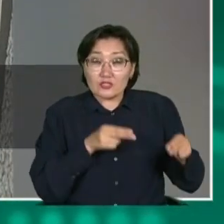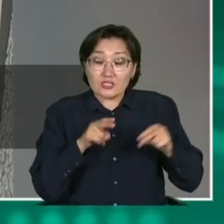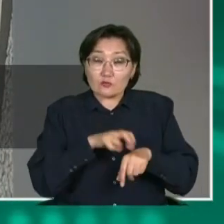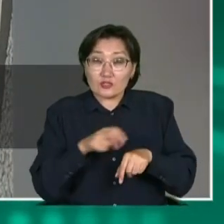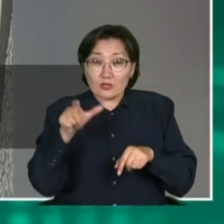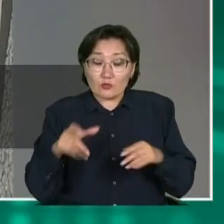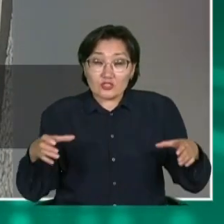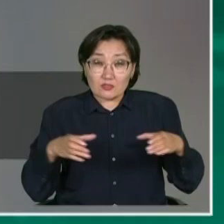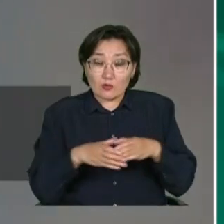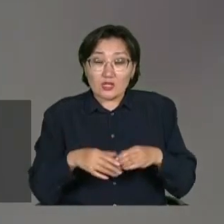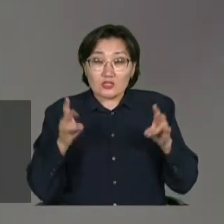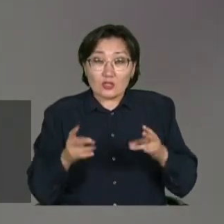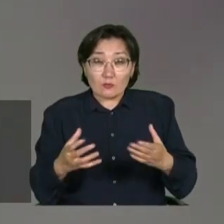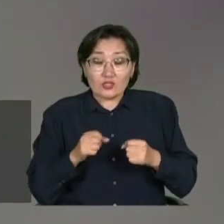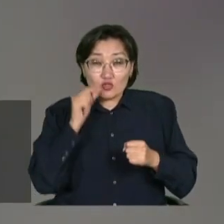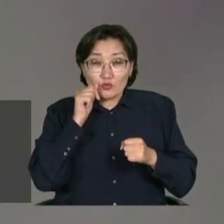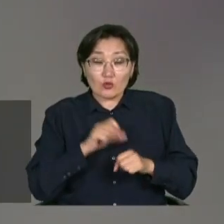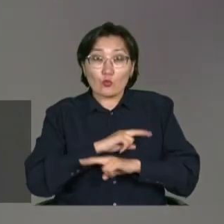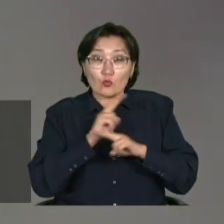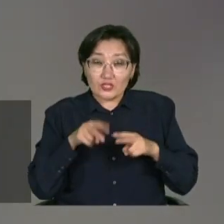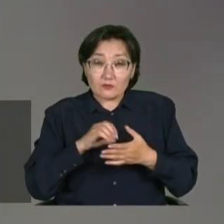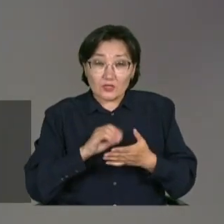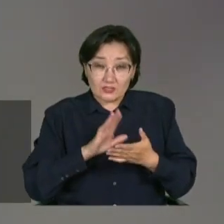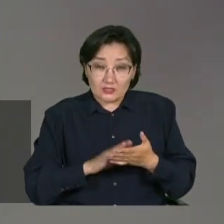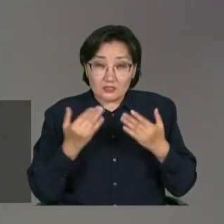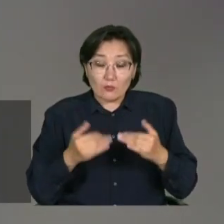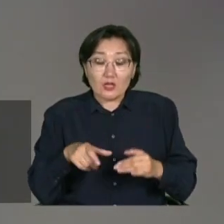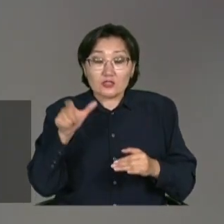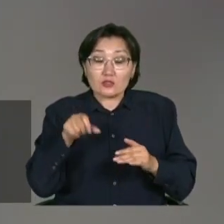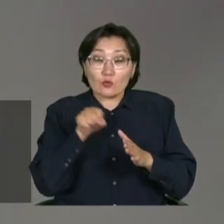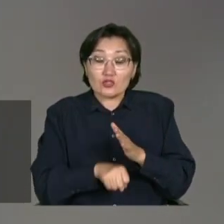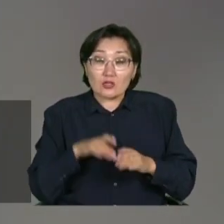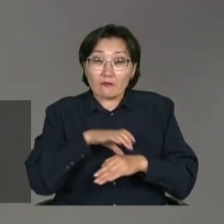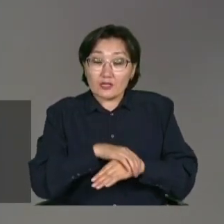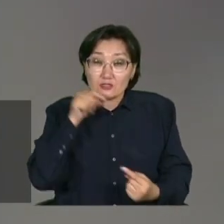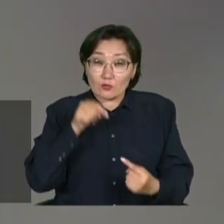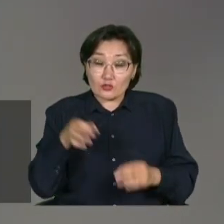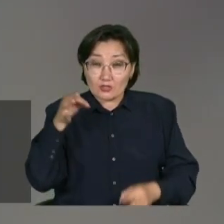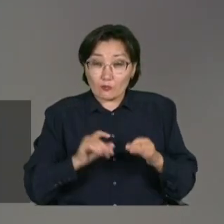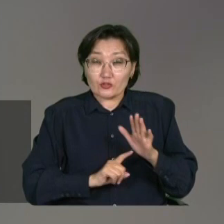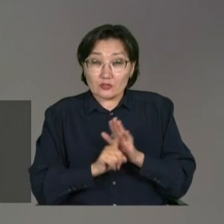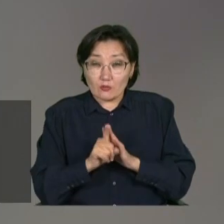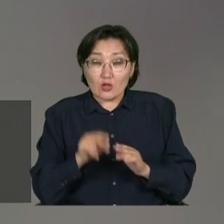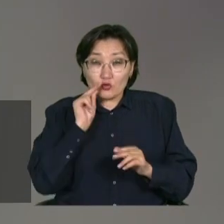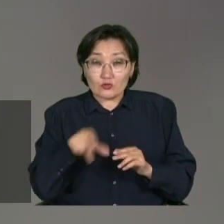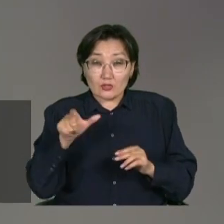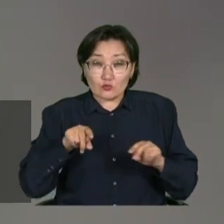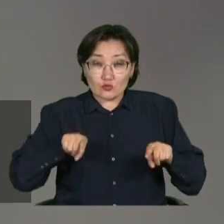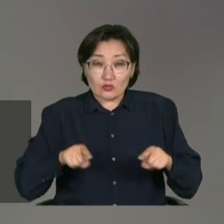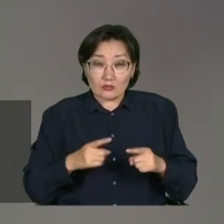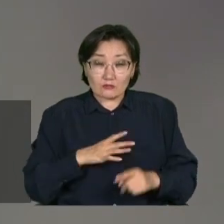дәрігерлер бригадасы жарақат алған ер адамның өлімін тіркеген. Қазір кісі өлтіру фактісі бойынша іс қозғалып, күдікті ұсталды.